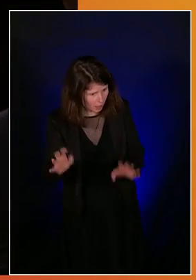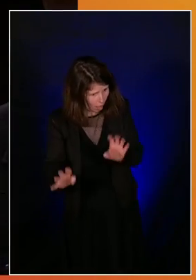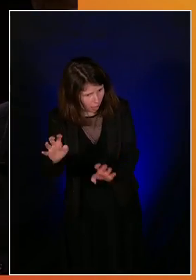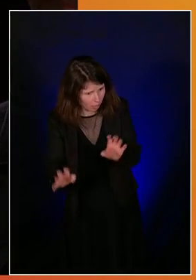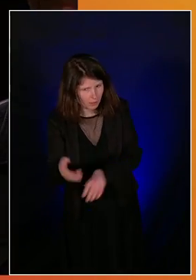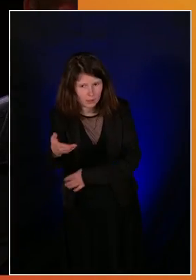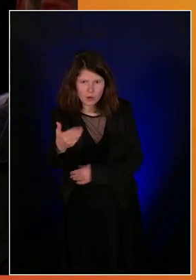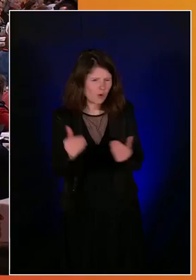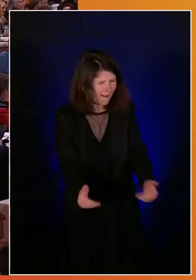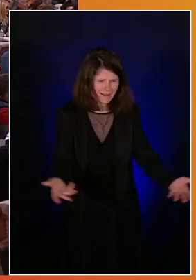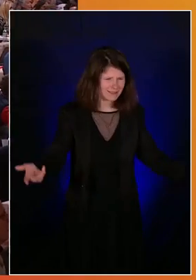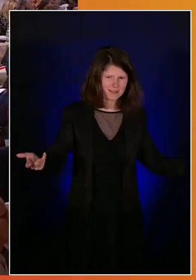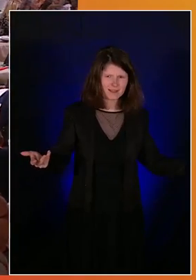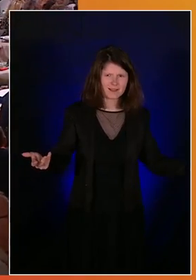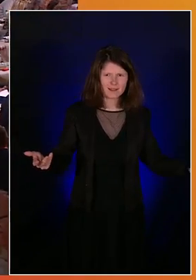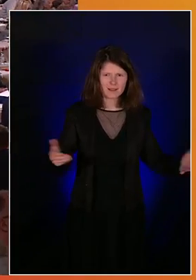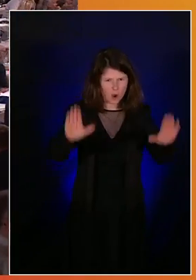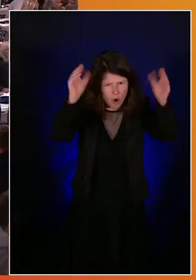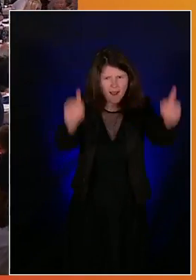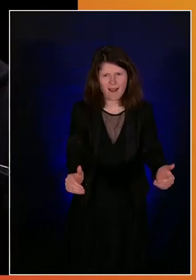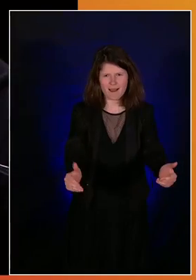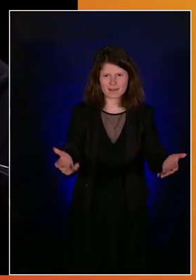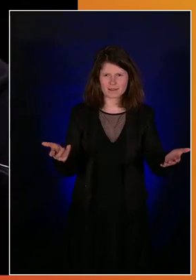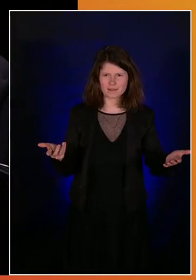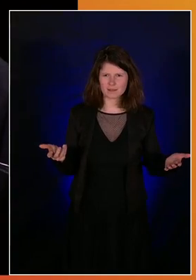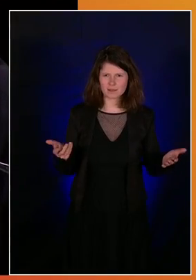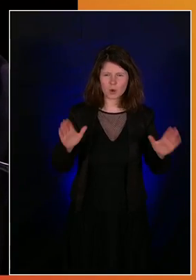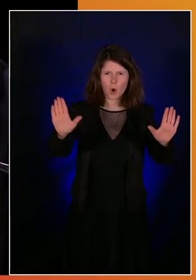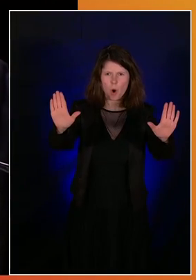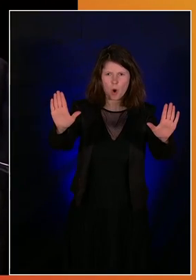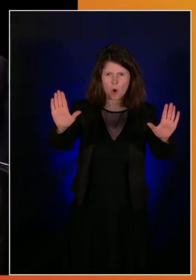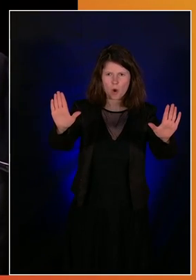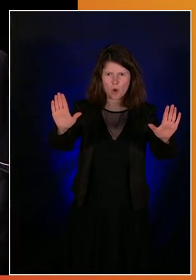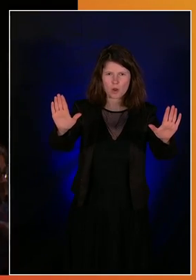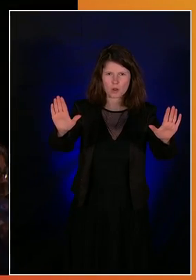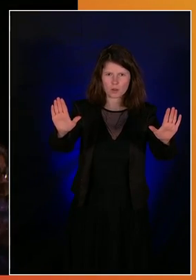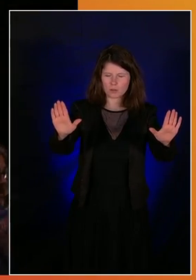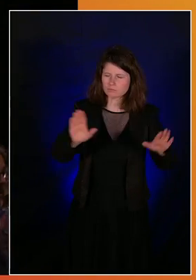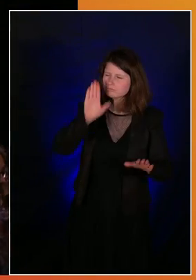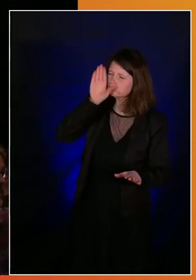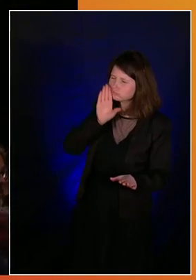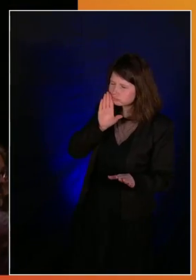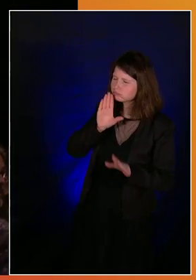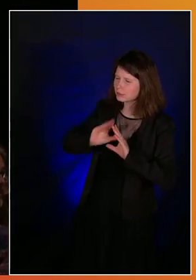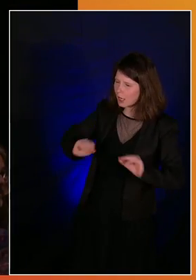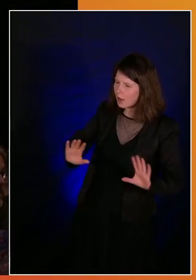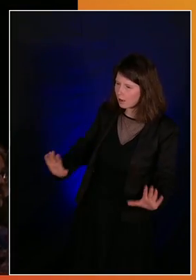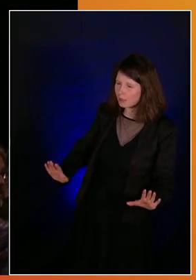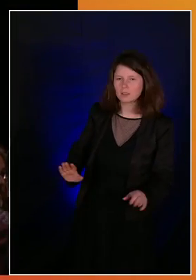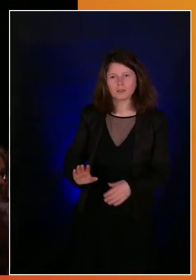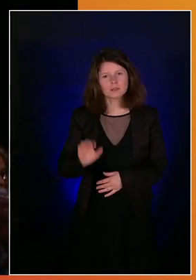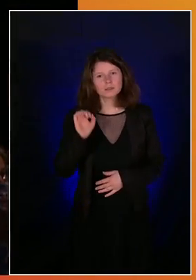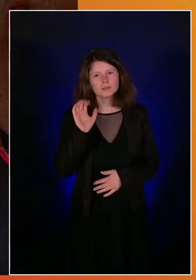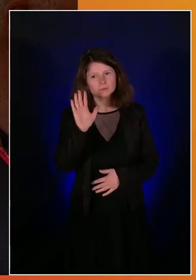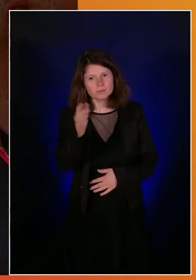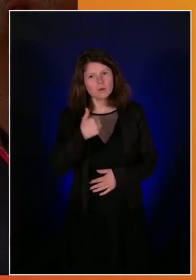oh faut arrêter là oh en élargissant les camarades one allez un peu de sérénité les camarades